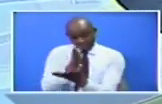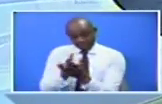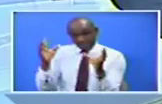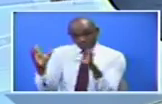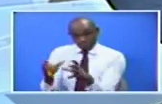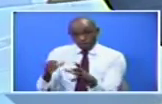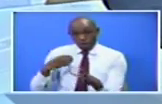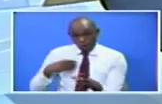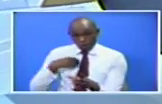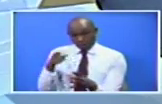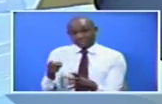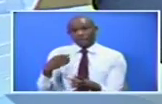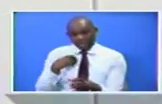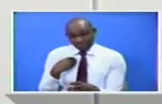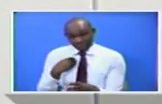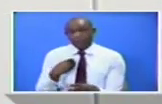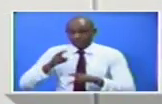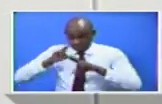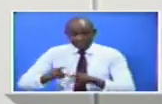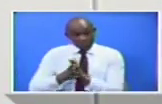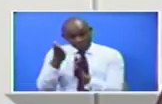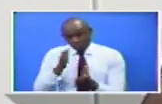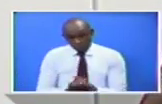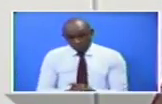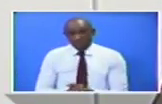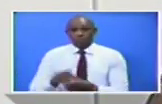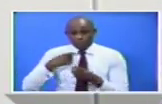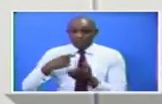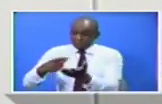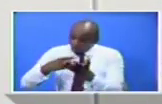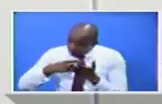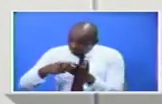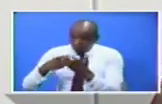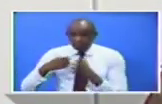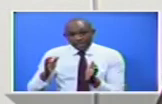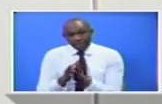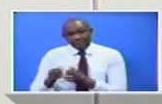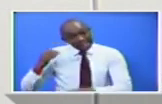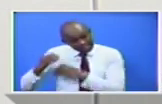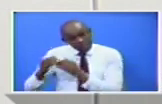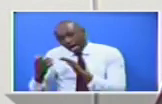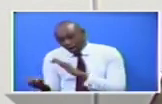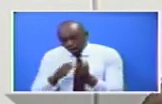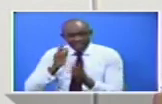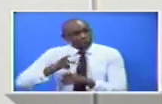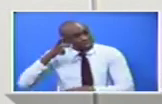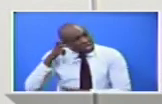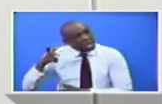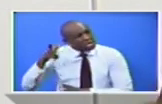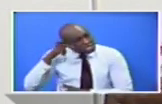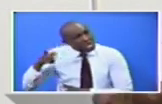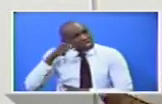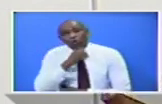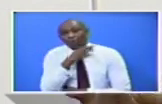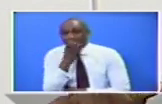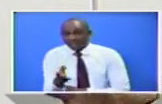Industrial Relations pale kwetu. Tutakaa chini na wewe, tuko na ofisa wa Industrial Relations mwenye anasikiza haya malalamishi yote. Na